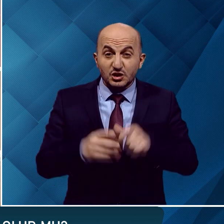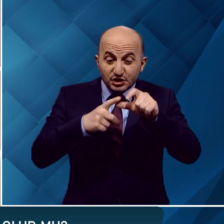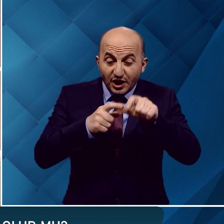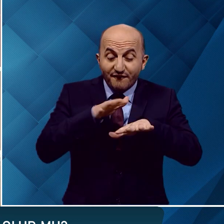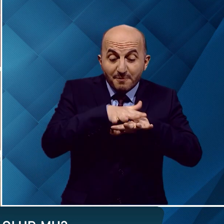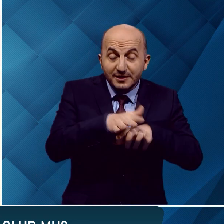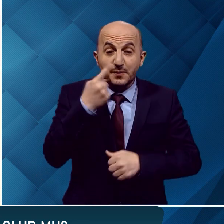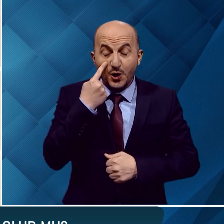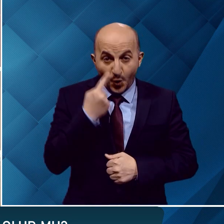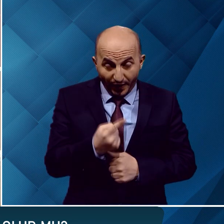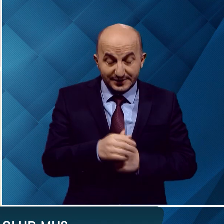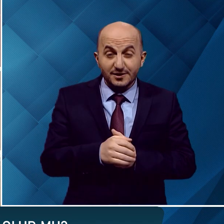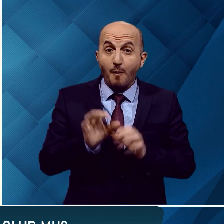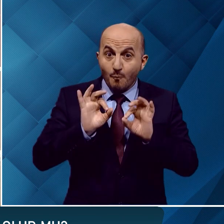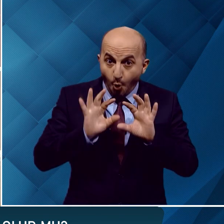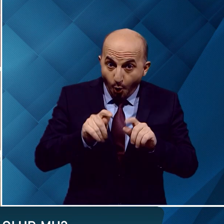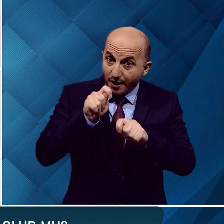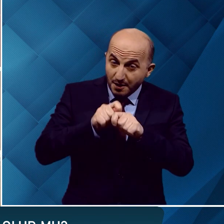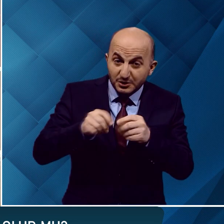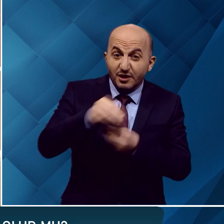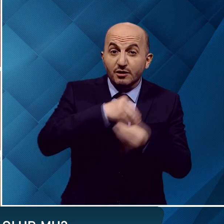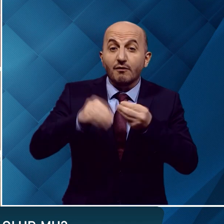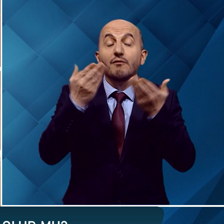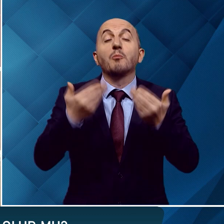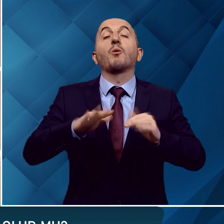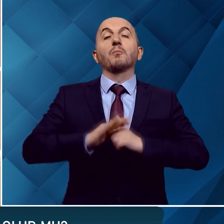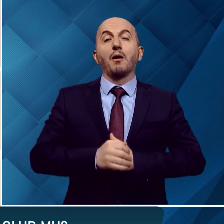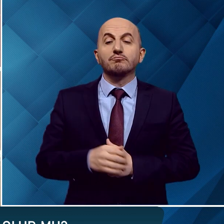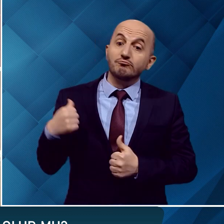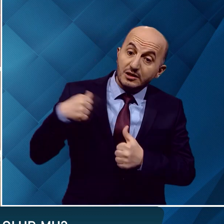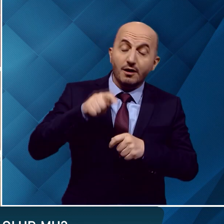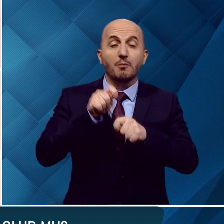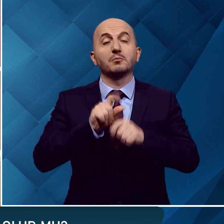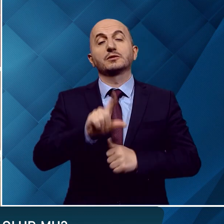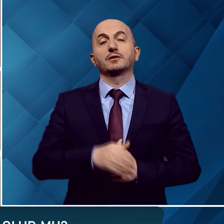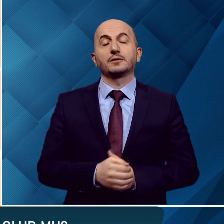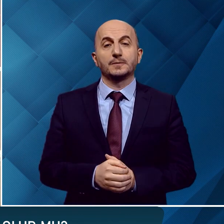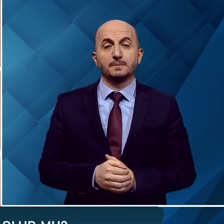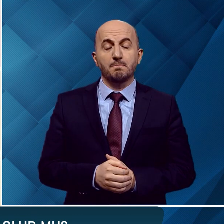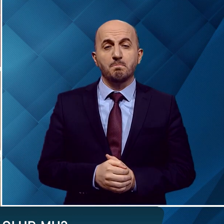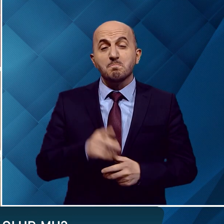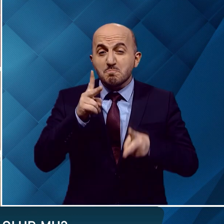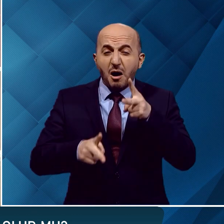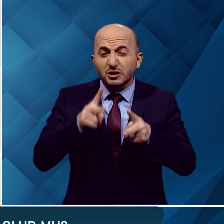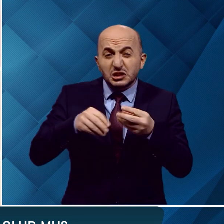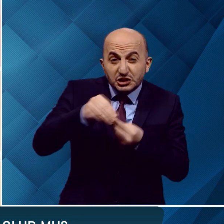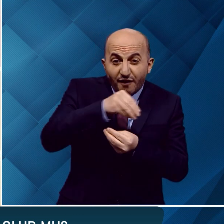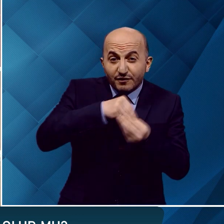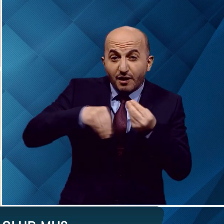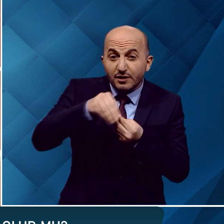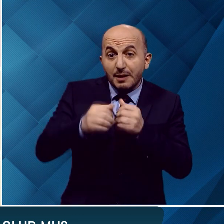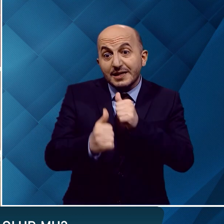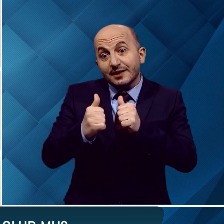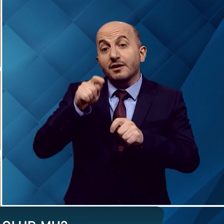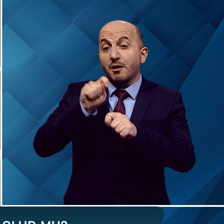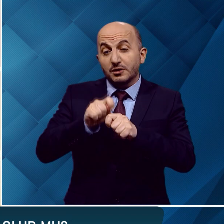Şafi mezhebine göre ise bu şekilde yapılan tavaf geçerli olmaz. Yeniden yapılması gerekir. Bazı şavtlarda